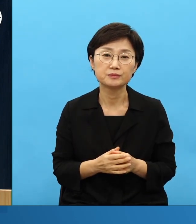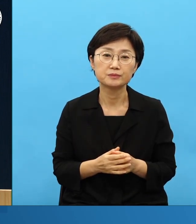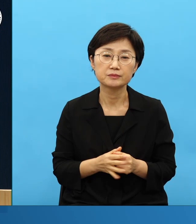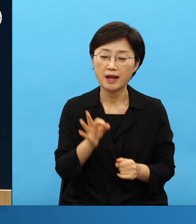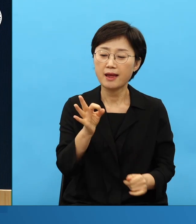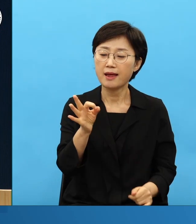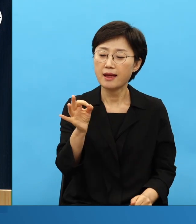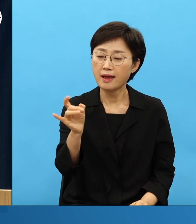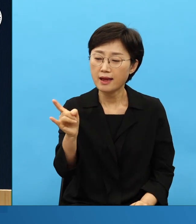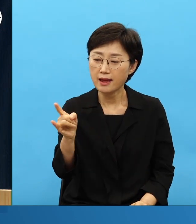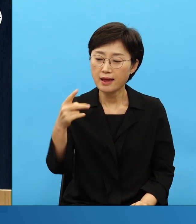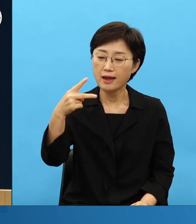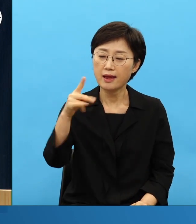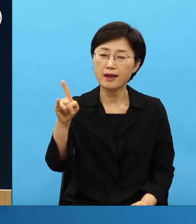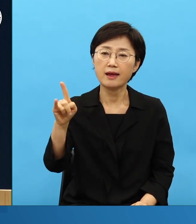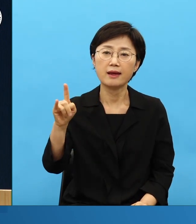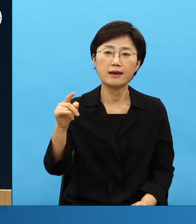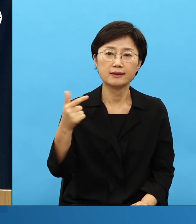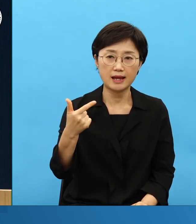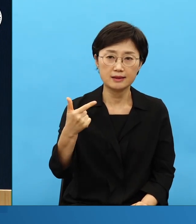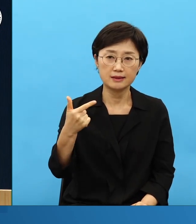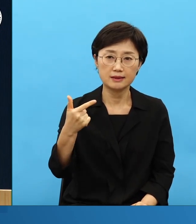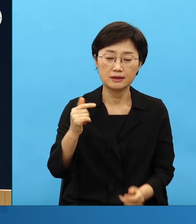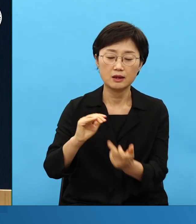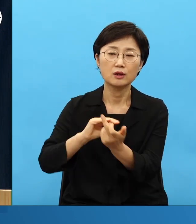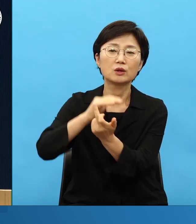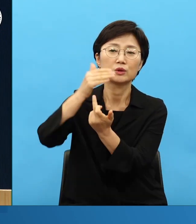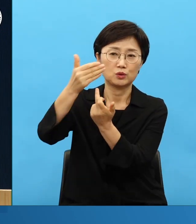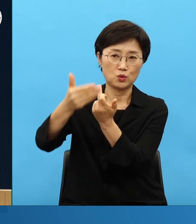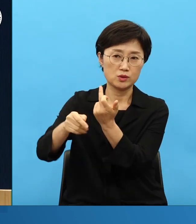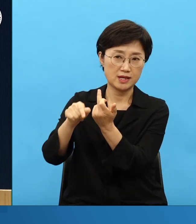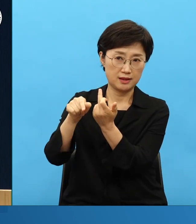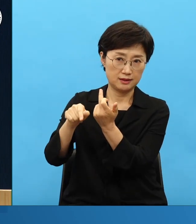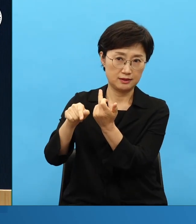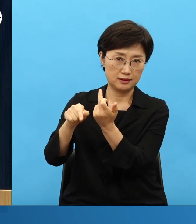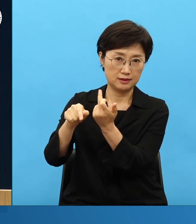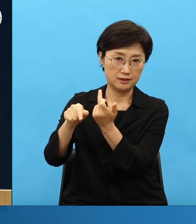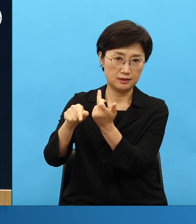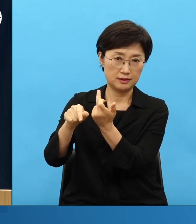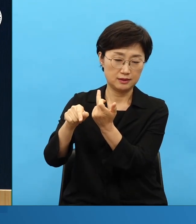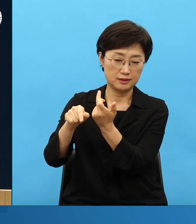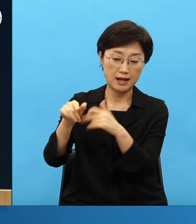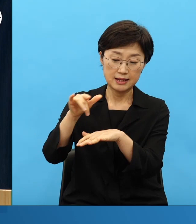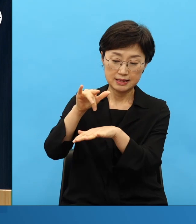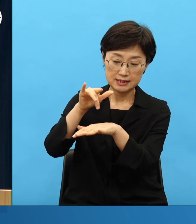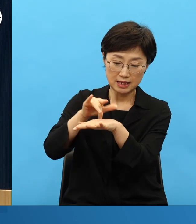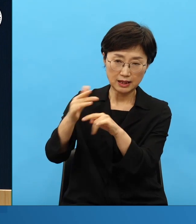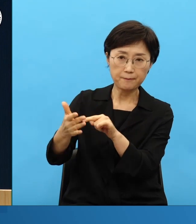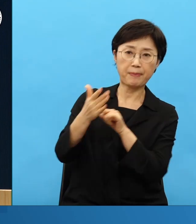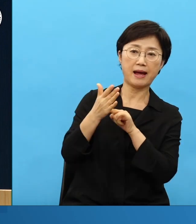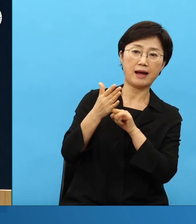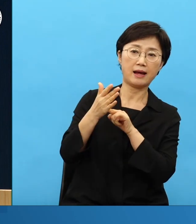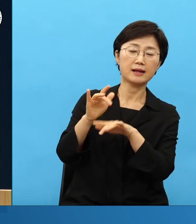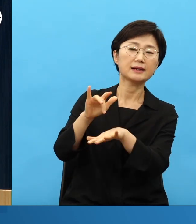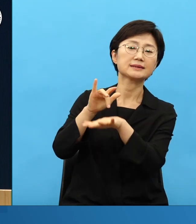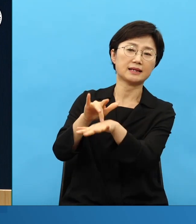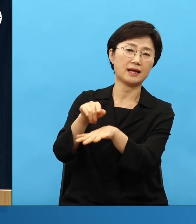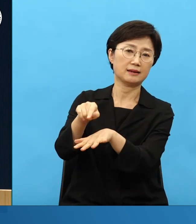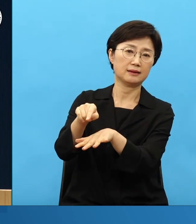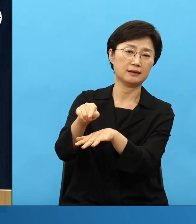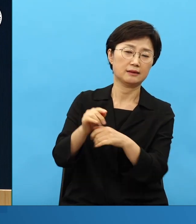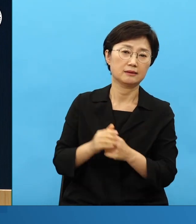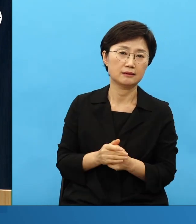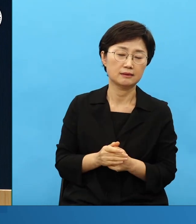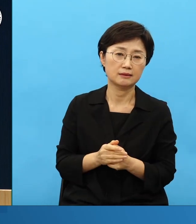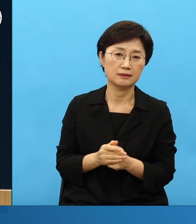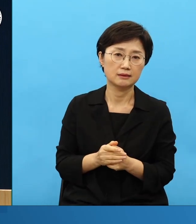에덴 동산에 사단이 출현한 겁니다. The very first of this is the emergence of Satan in the Garden of Eden. 그